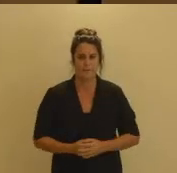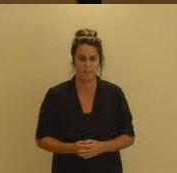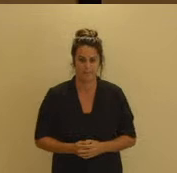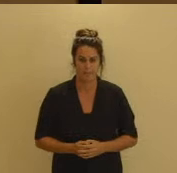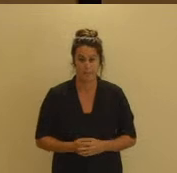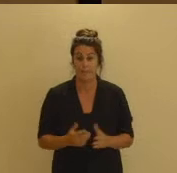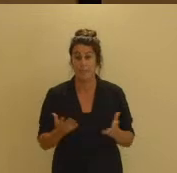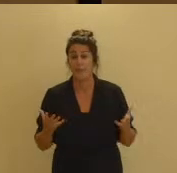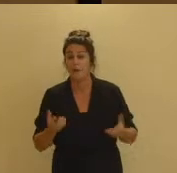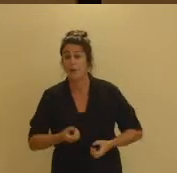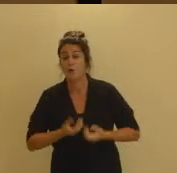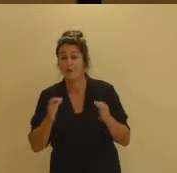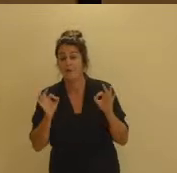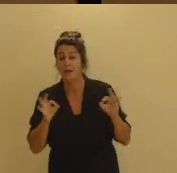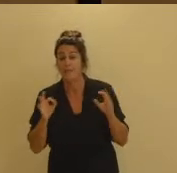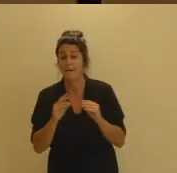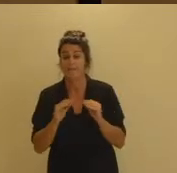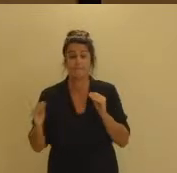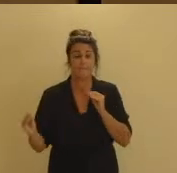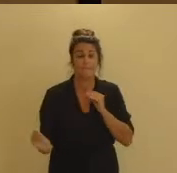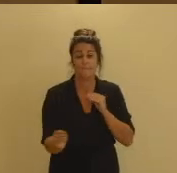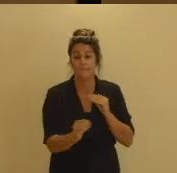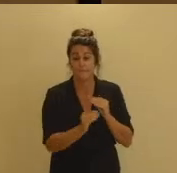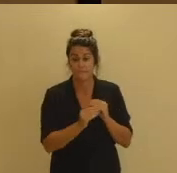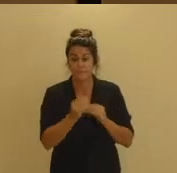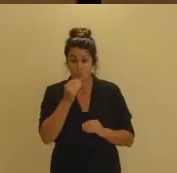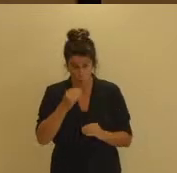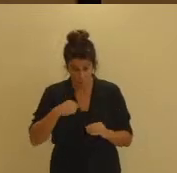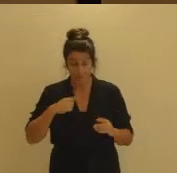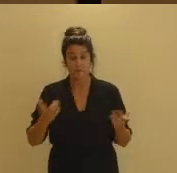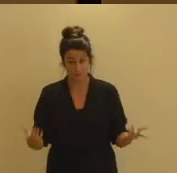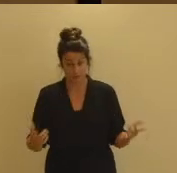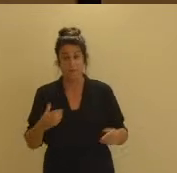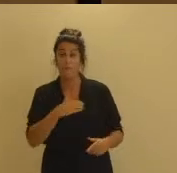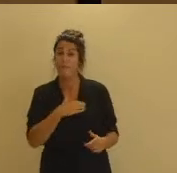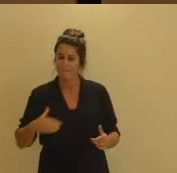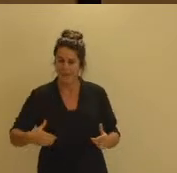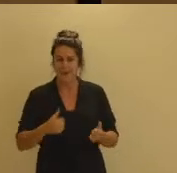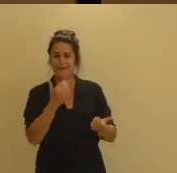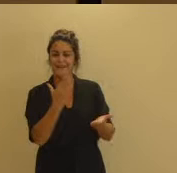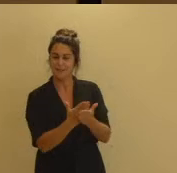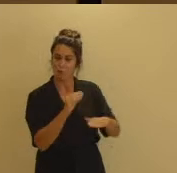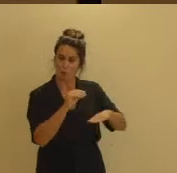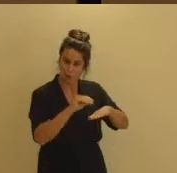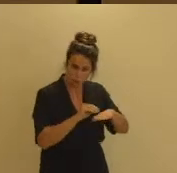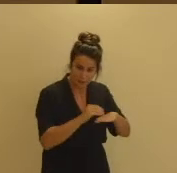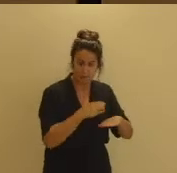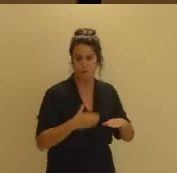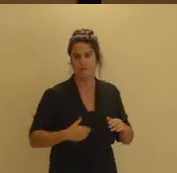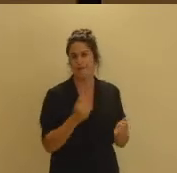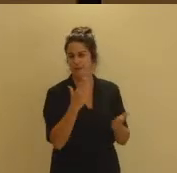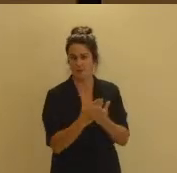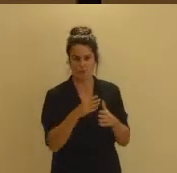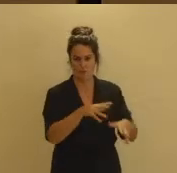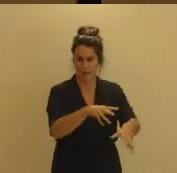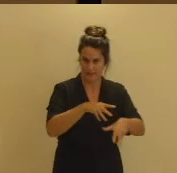Pas de commentaires, je considère que les délibérations prises par le maire sont acceptées et je vous remercie.